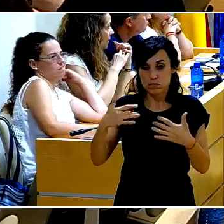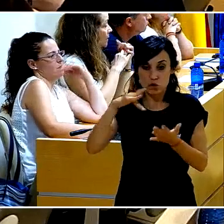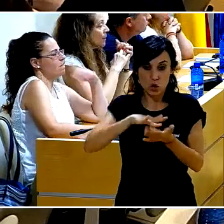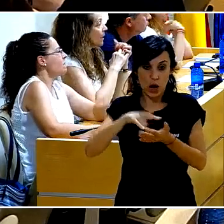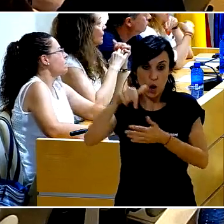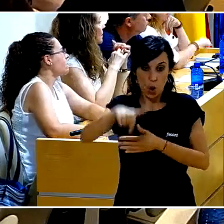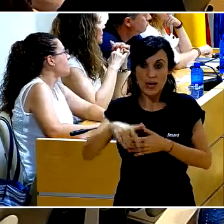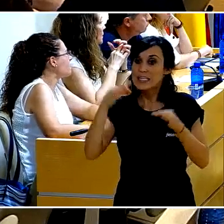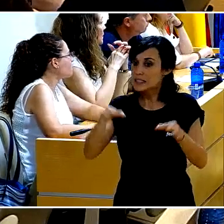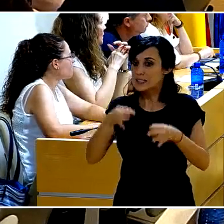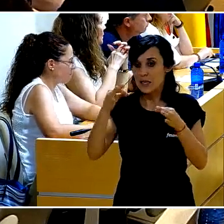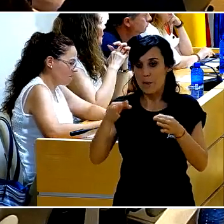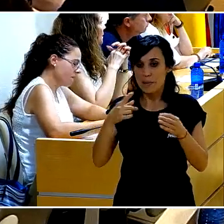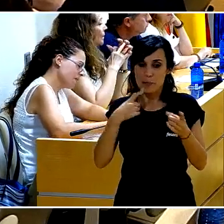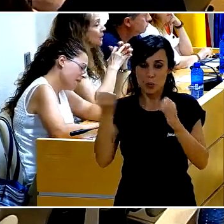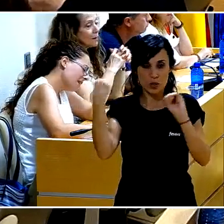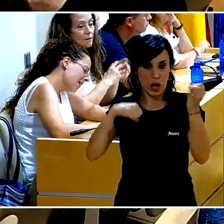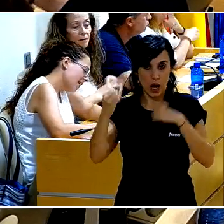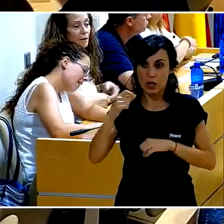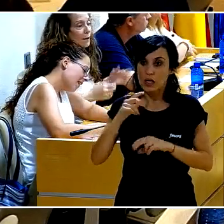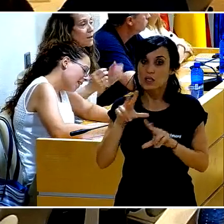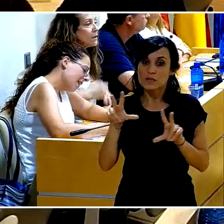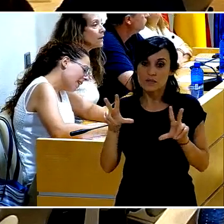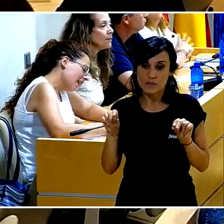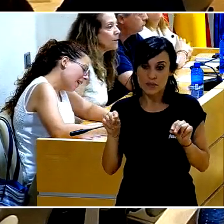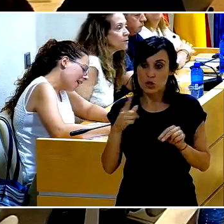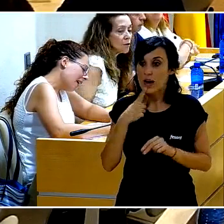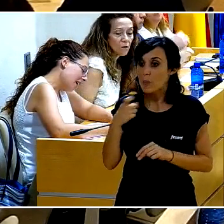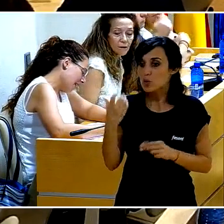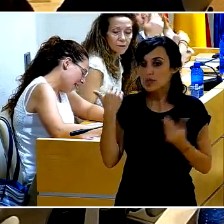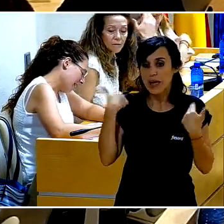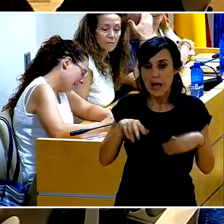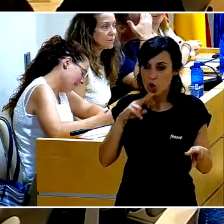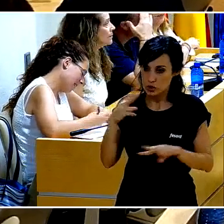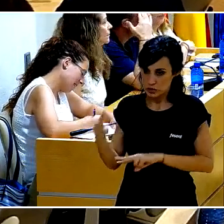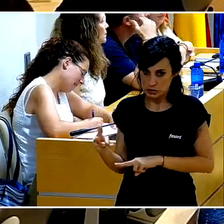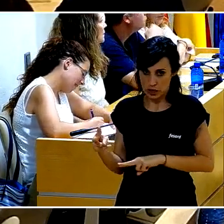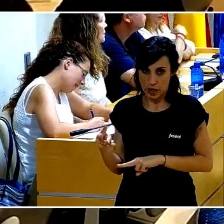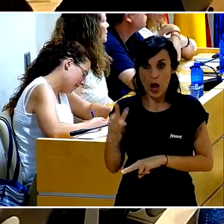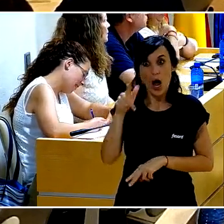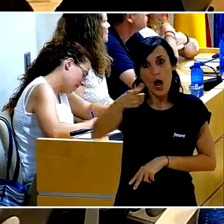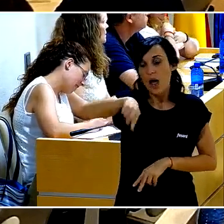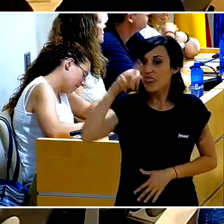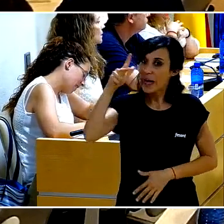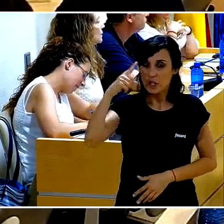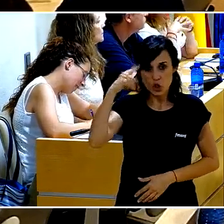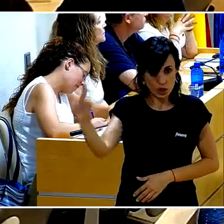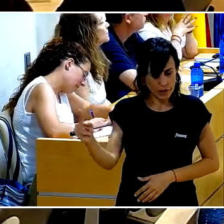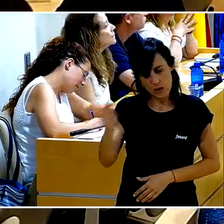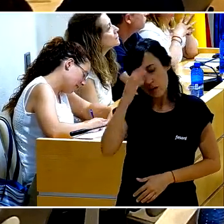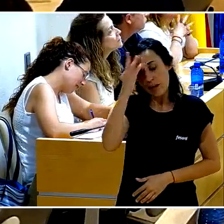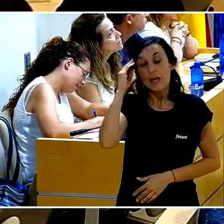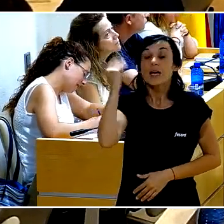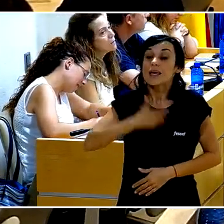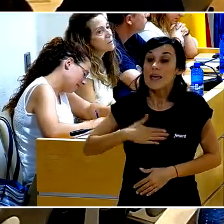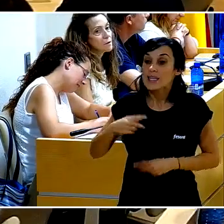sempre fa aquest tipus de coses. Però jo crec que la pregunta està més que contestada i aclarida. Vol que li contesti la segona pregunta